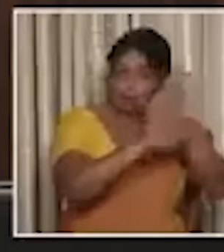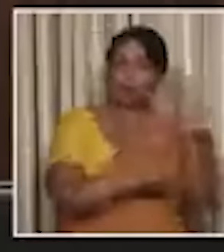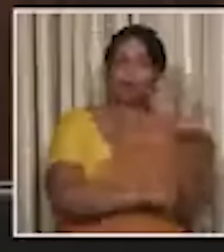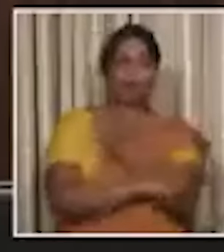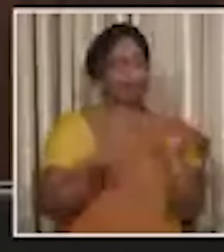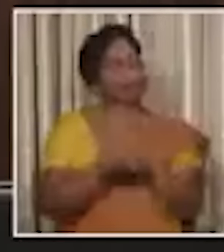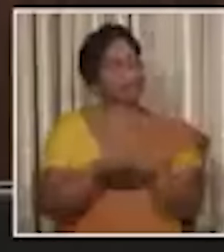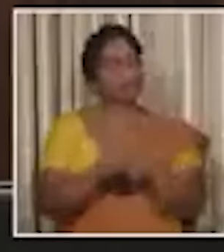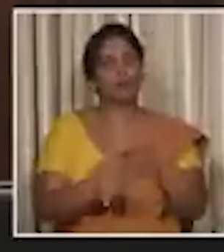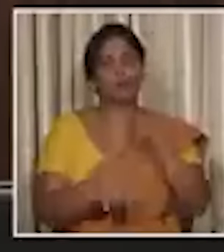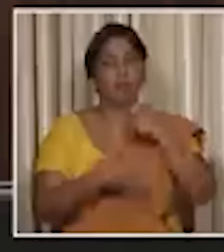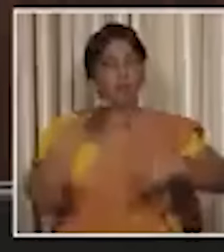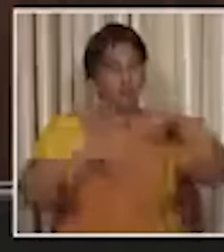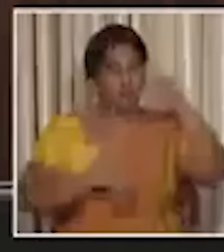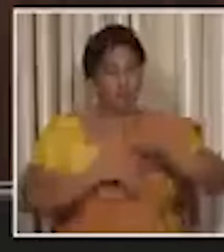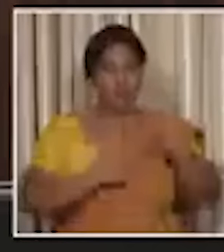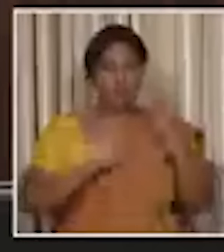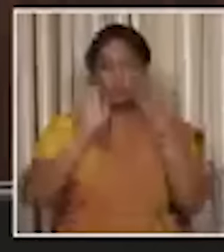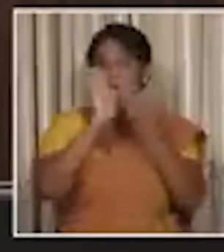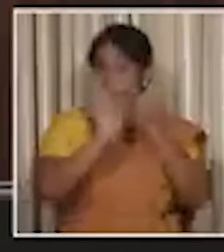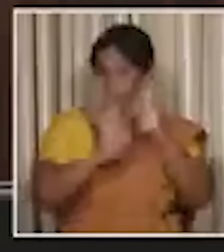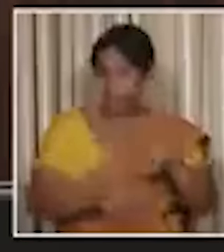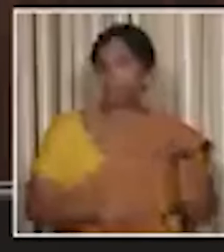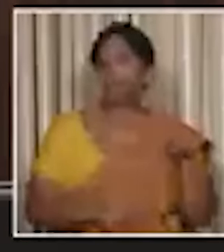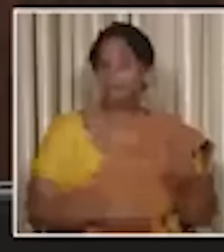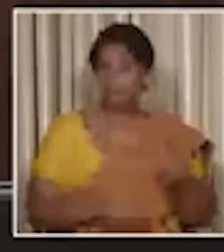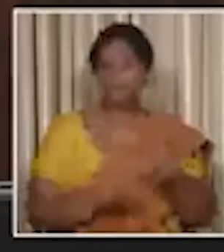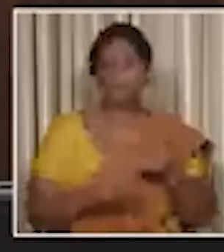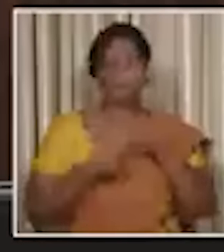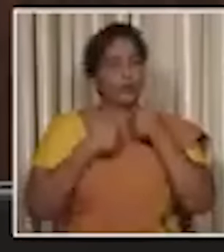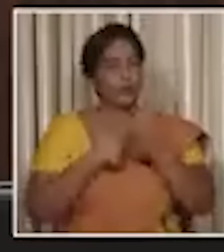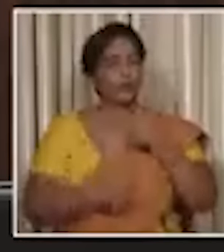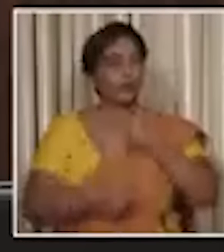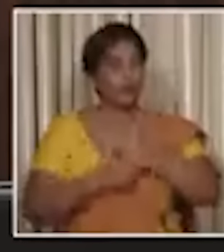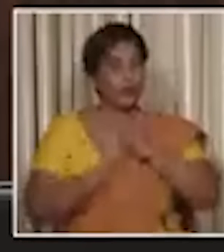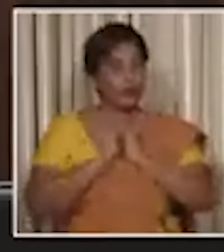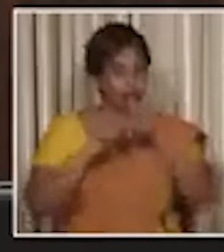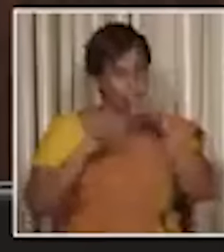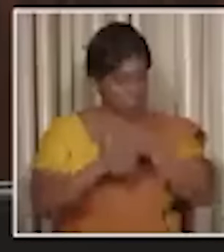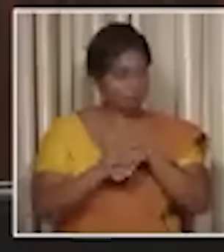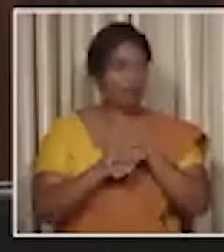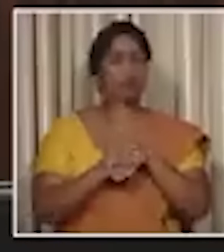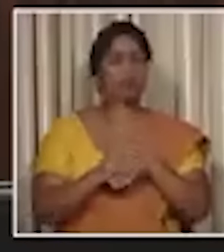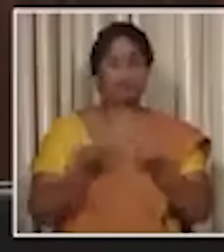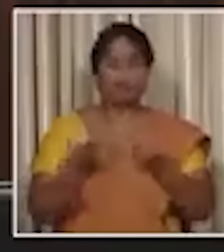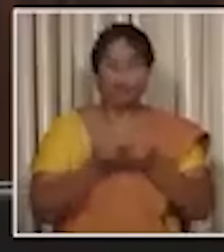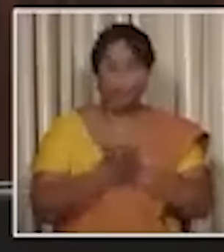එනිසා මේ ජනවරමේ නොවුන් පෙන්නුම් කරපි තිබෙන්නේ මේ යහපත් රාජ්‍ය සේවයක් සඳහා ඒ අනුව